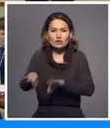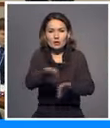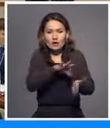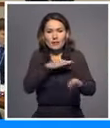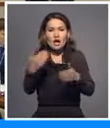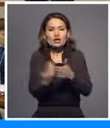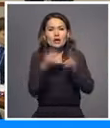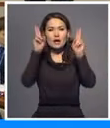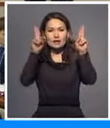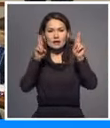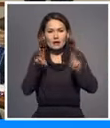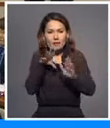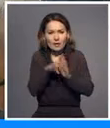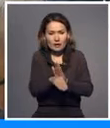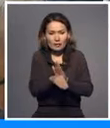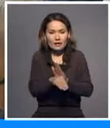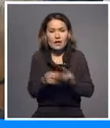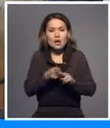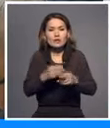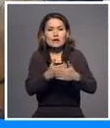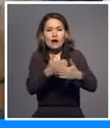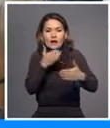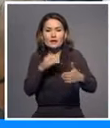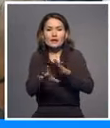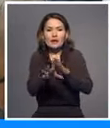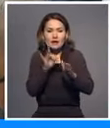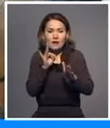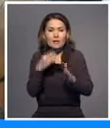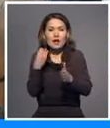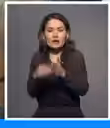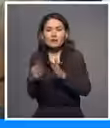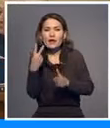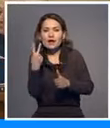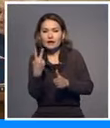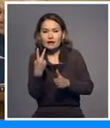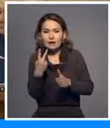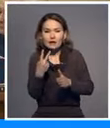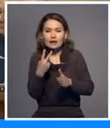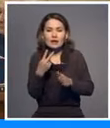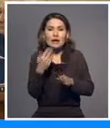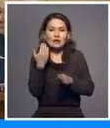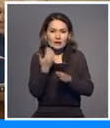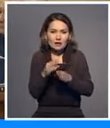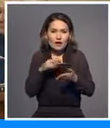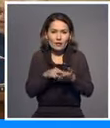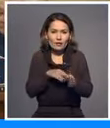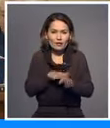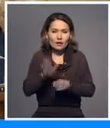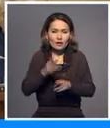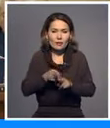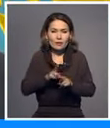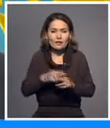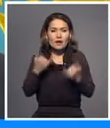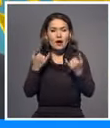әдіс-тәсілдер енгізу көзделуде. Алдын ала іріктеу өткізу арқылы сатып алу жүргізу екі кезеңнен тұрады. Бірінші кезеңде тауар жеткізушілердің